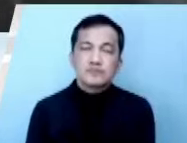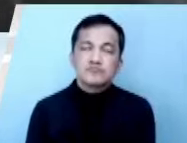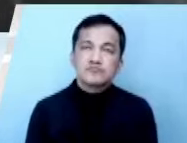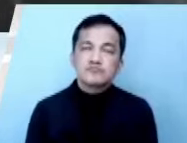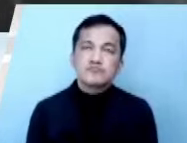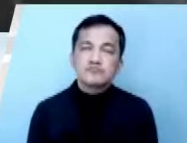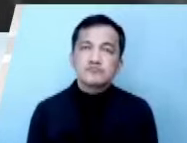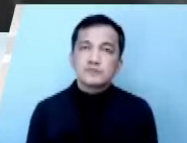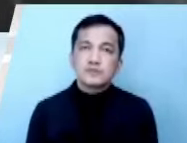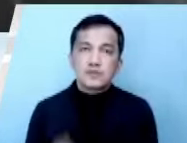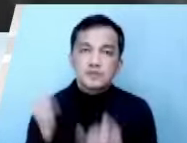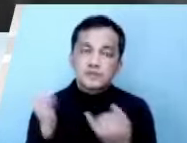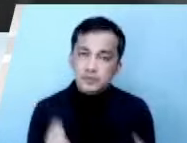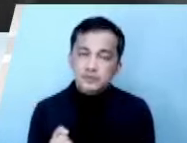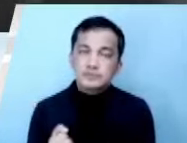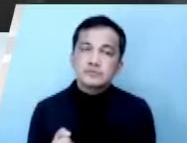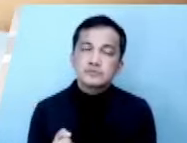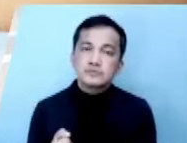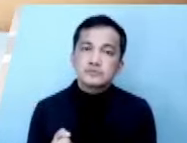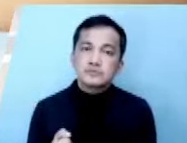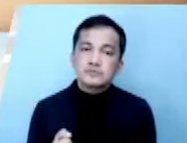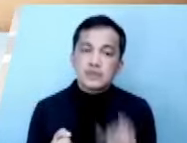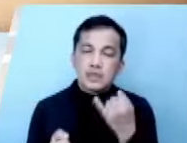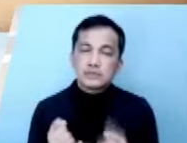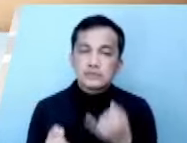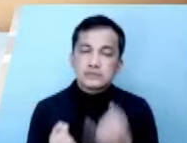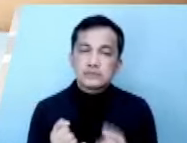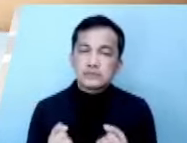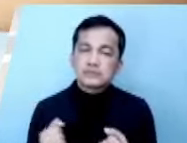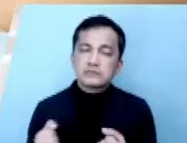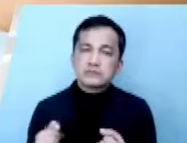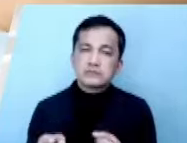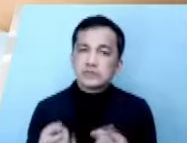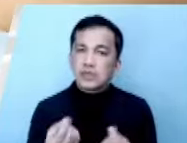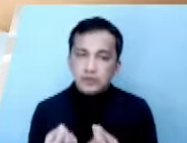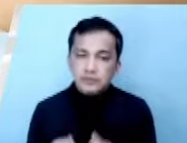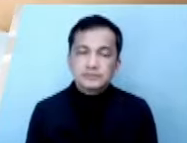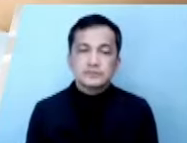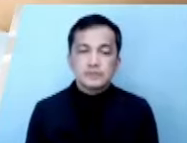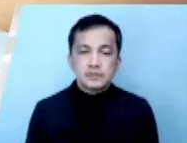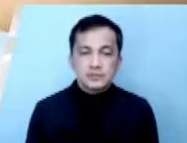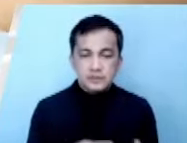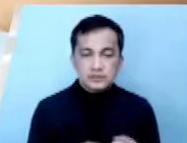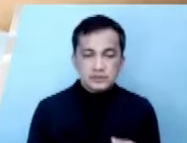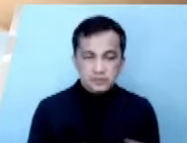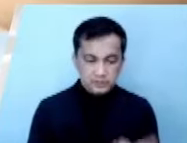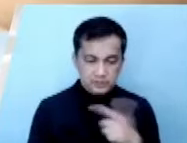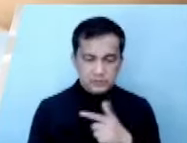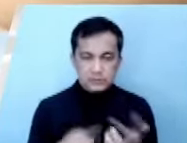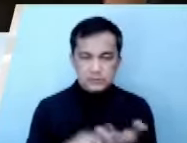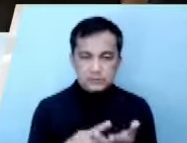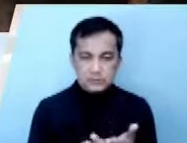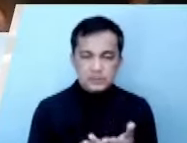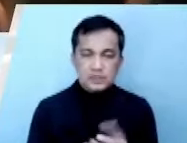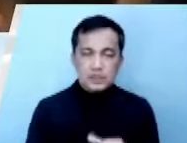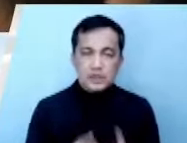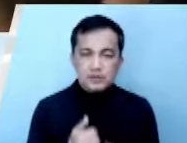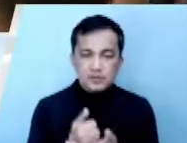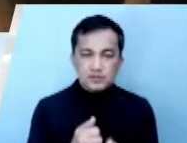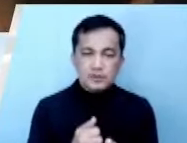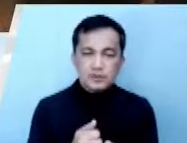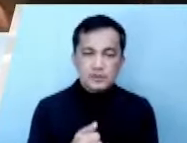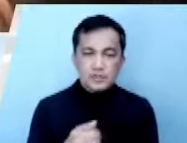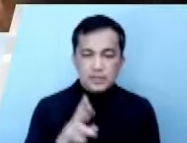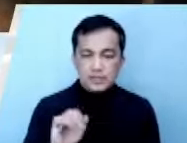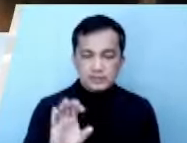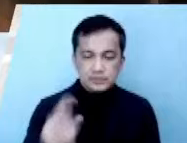import as a last resort. Tinalakay rin sa pagdinig kung paano nakatulong ang pondo mula sa RCEF tulad sa